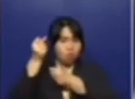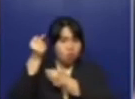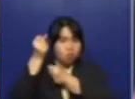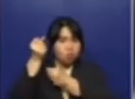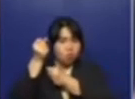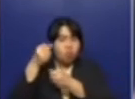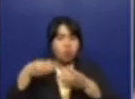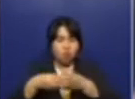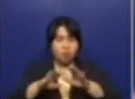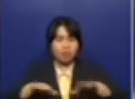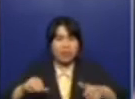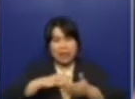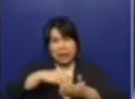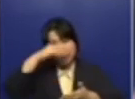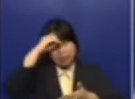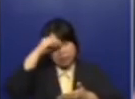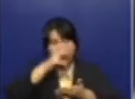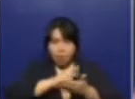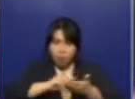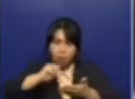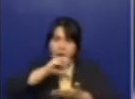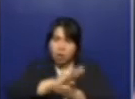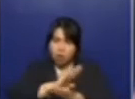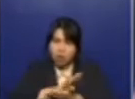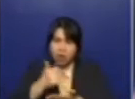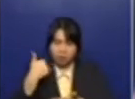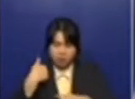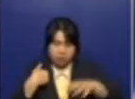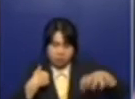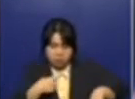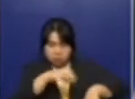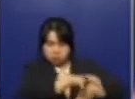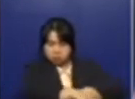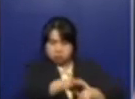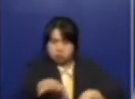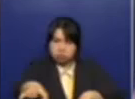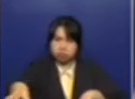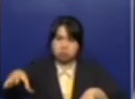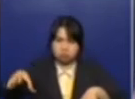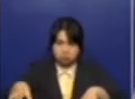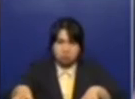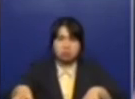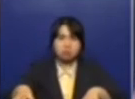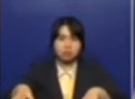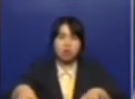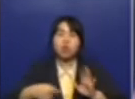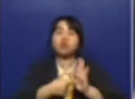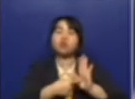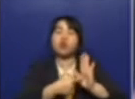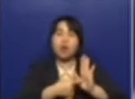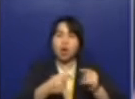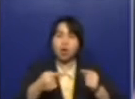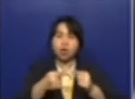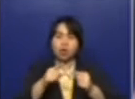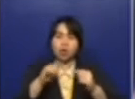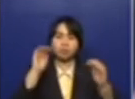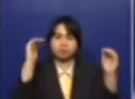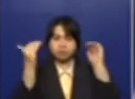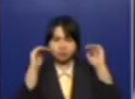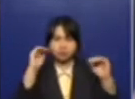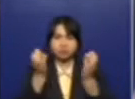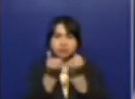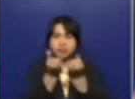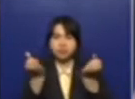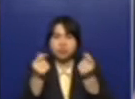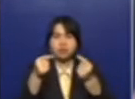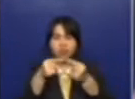สิตนักศึกษาและเยาวชนตามสถานที่ต่างๆหลายแห่งตัวอย่างเช่นลานอนุสาวรีย์ประชาธิปไตยที่ถ